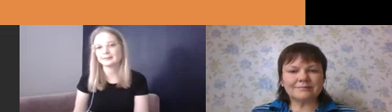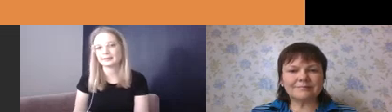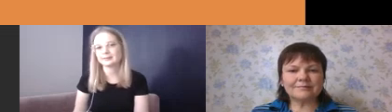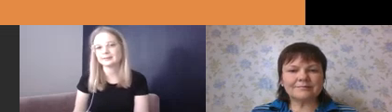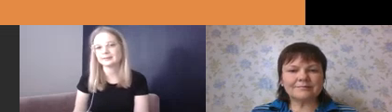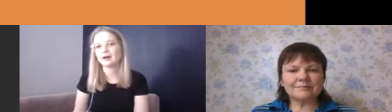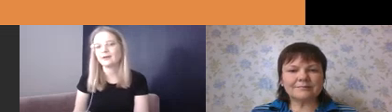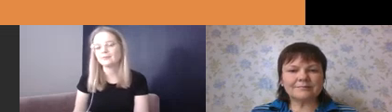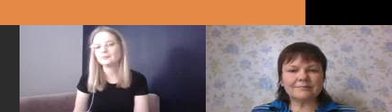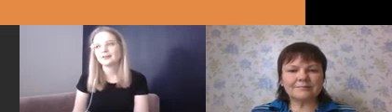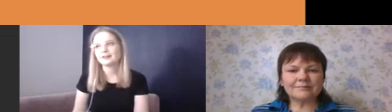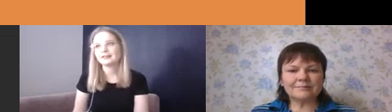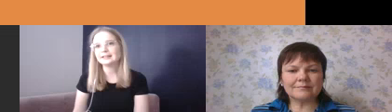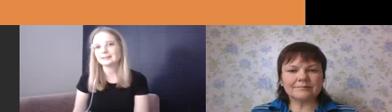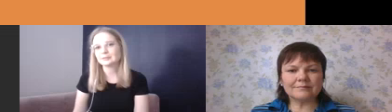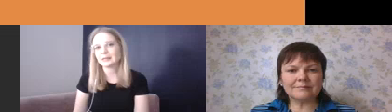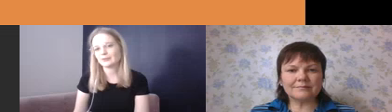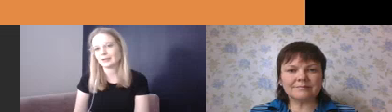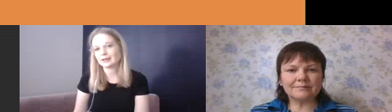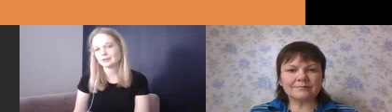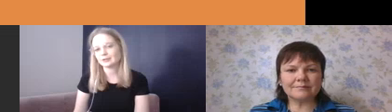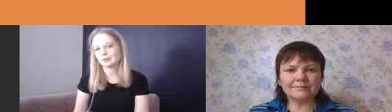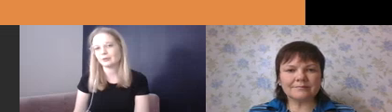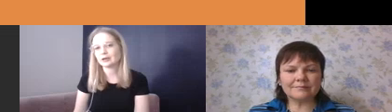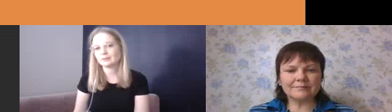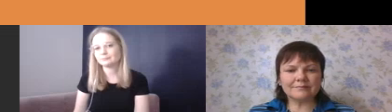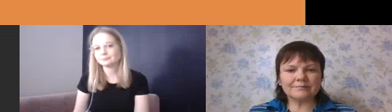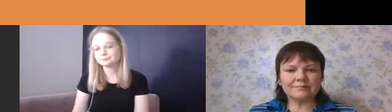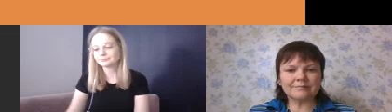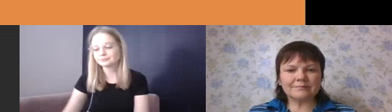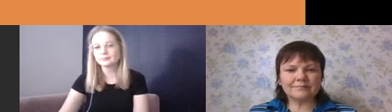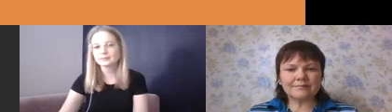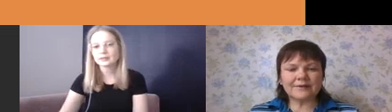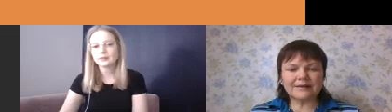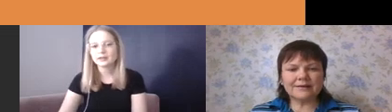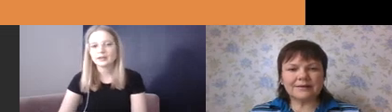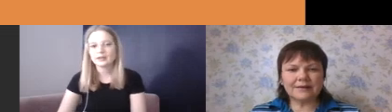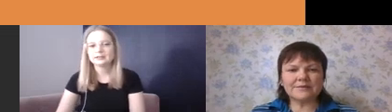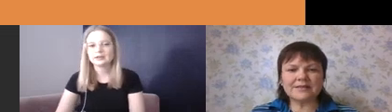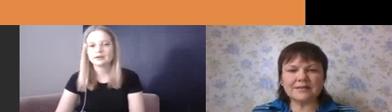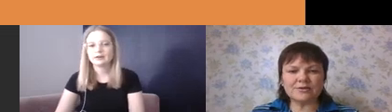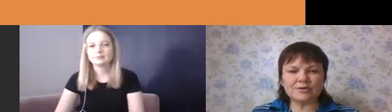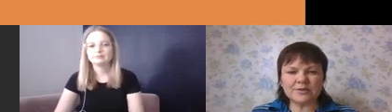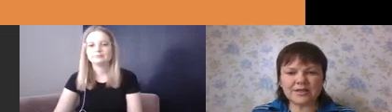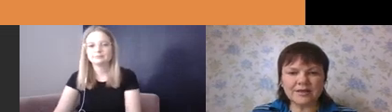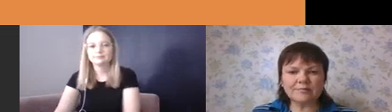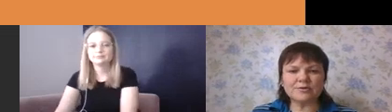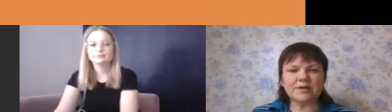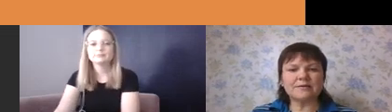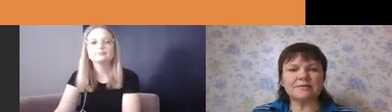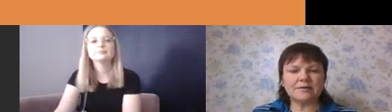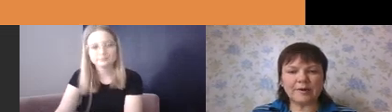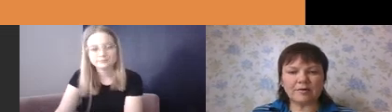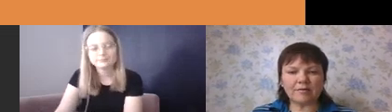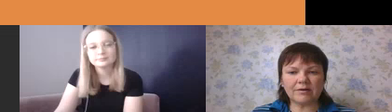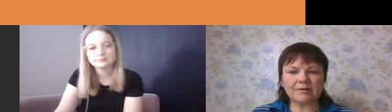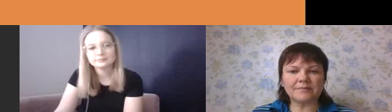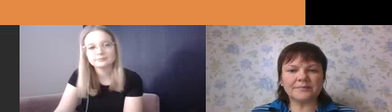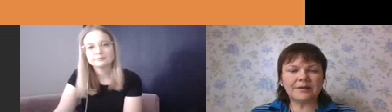läbi, et seda kindlam saab oma valikus nagu olla. Ja